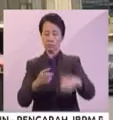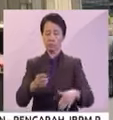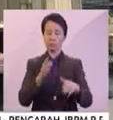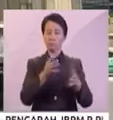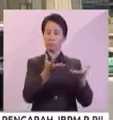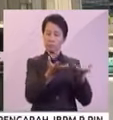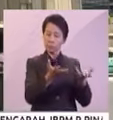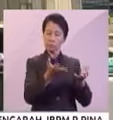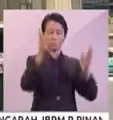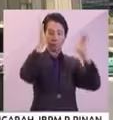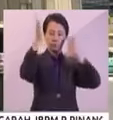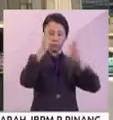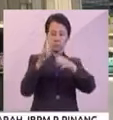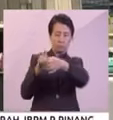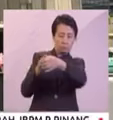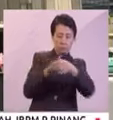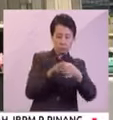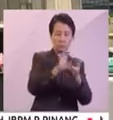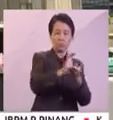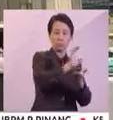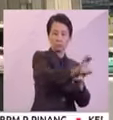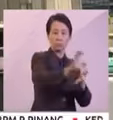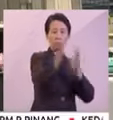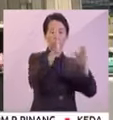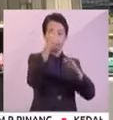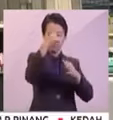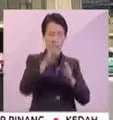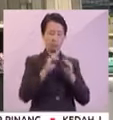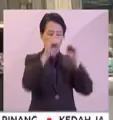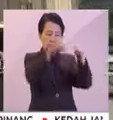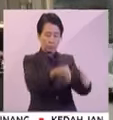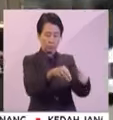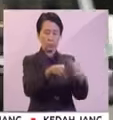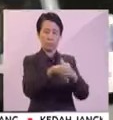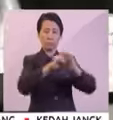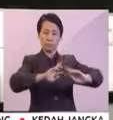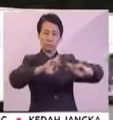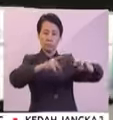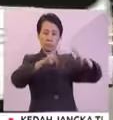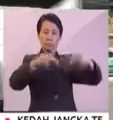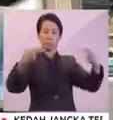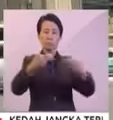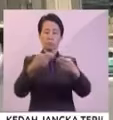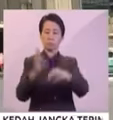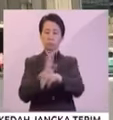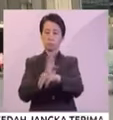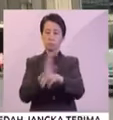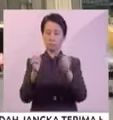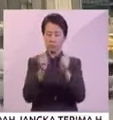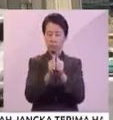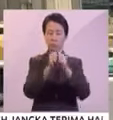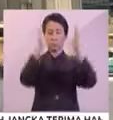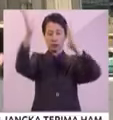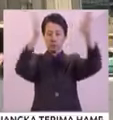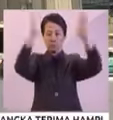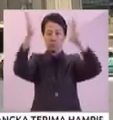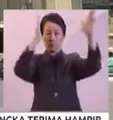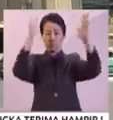Malaysia dalam menarik pelabur-pelabur asing untuk melabur dan meningkatkan hubungan perniagaan mereka dengan Malaysia.